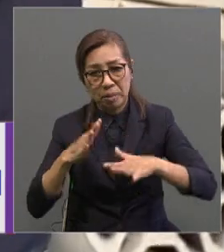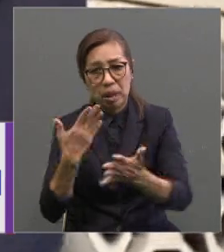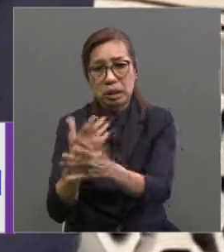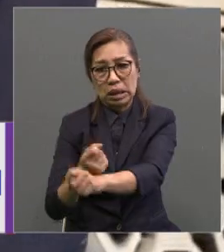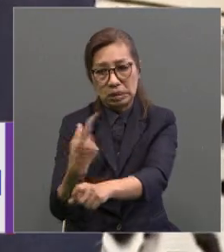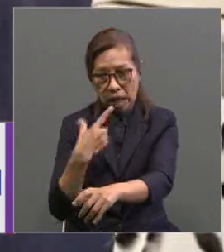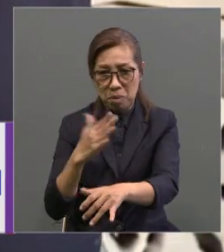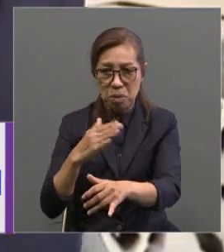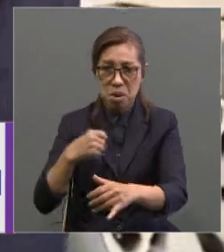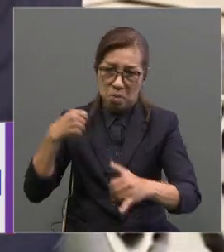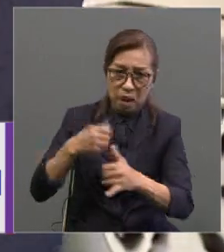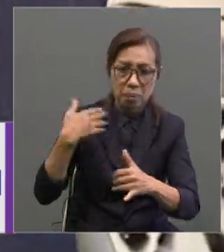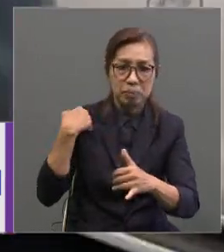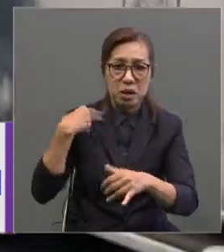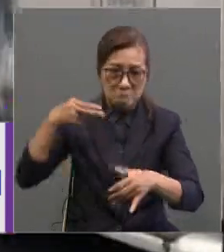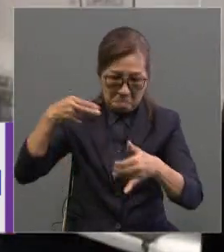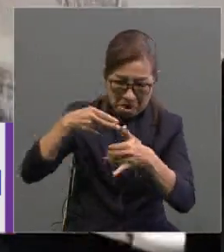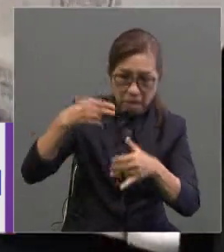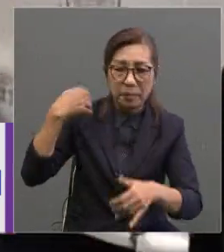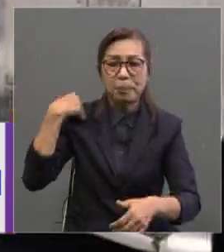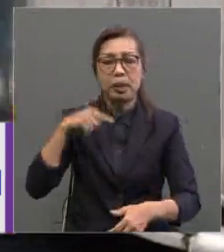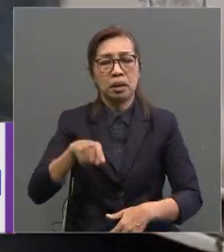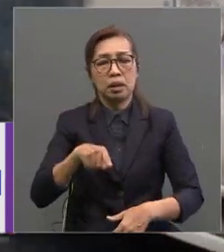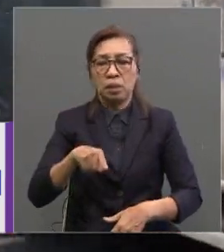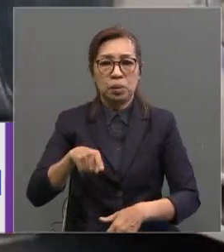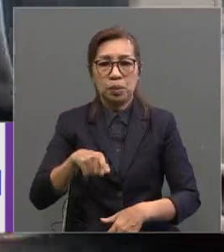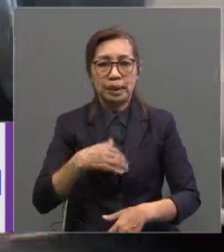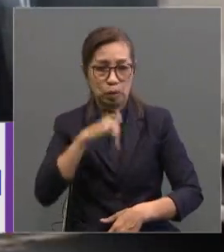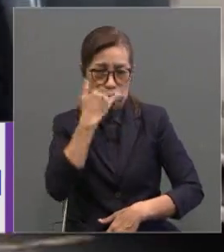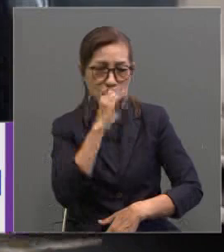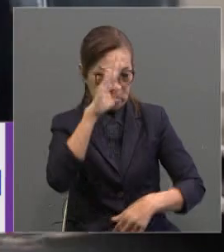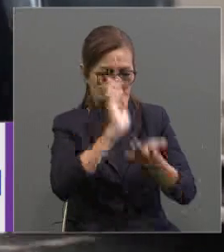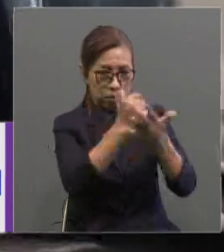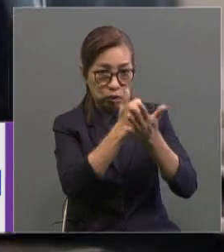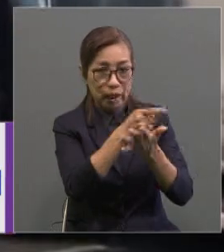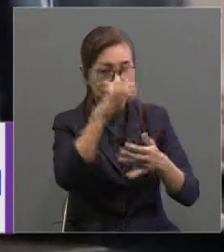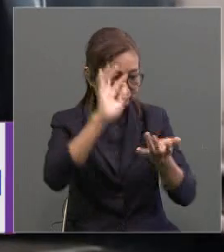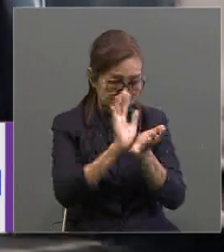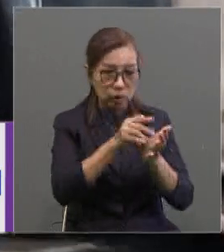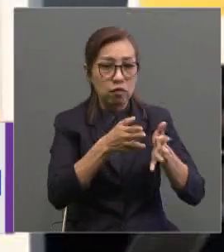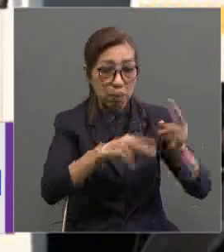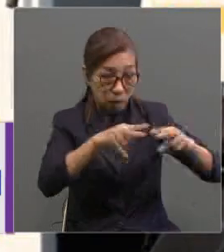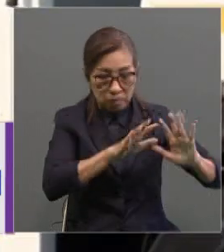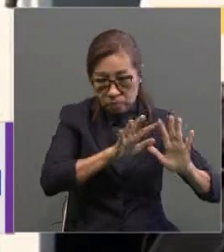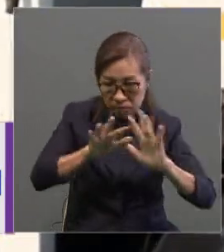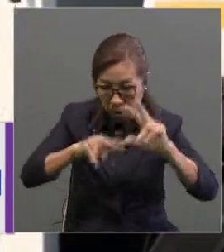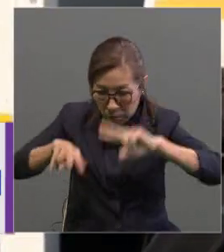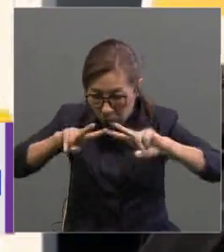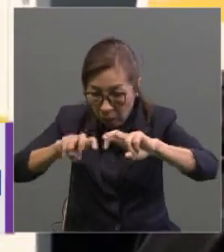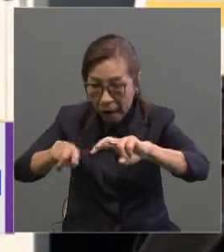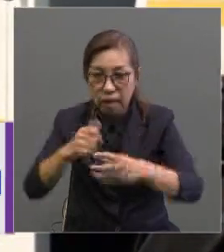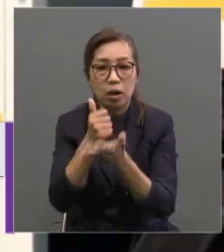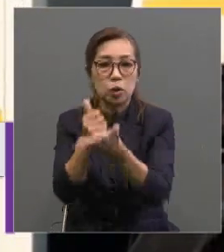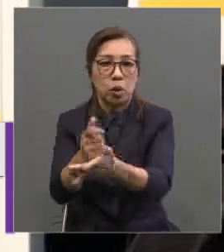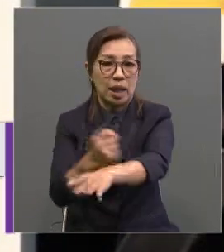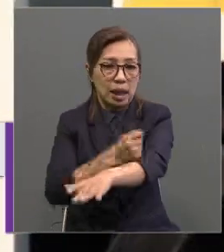และจิตใจข่มขู่โดยใช้อาวุธปืนซึ่งมีการบูรณาการกันนะครับร่วมกันลงตรวจสอบข้อเท็จจริงและทำการช่วยเหลือแรง